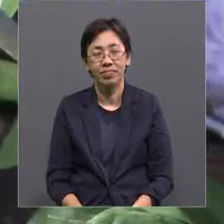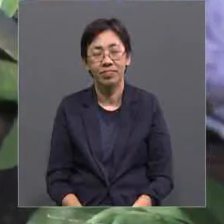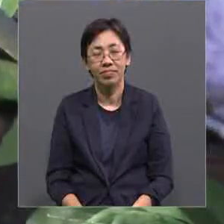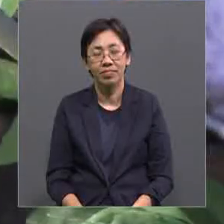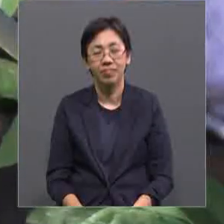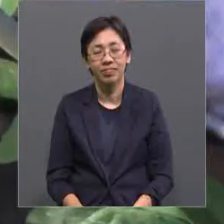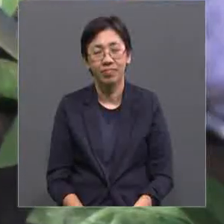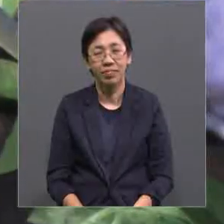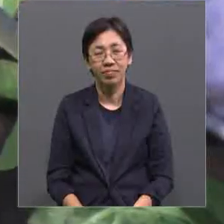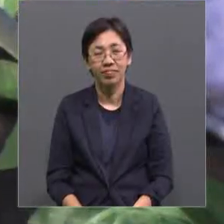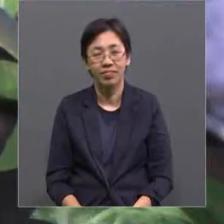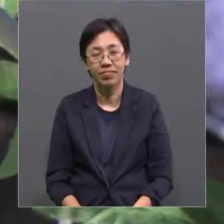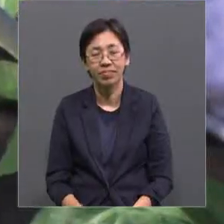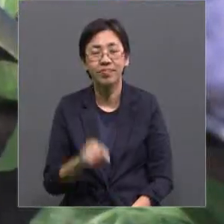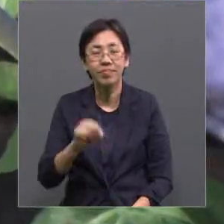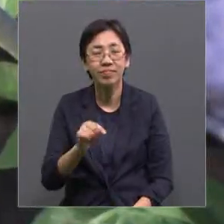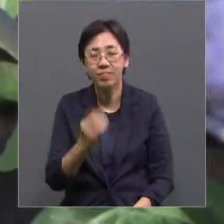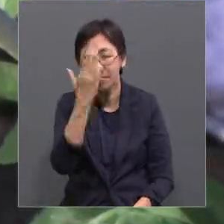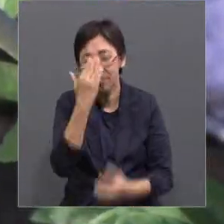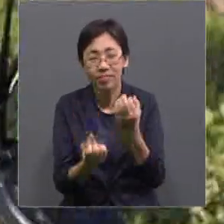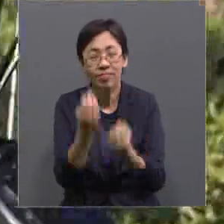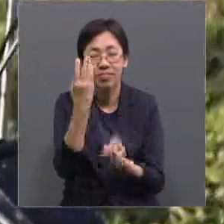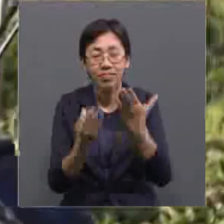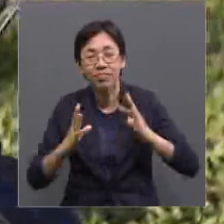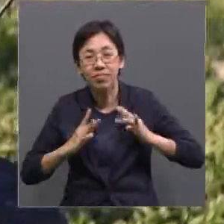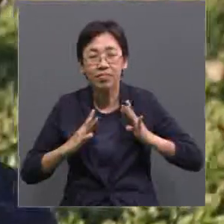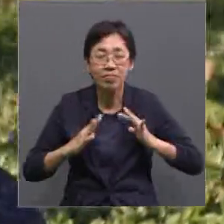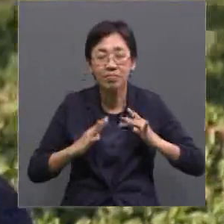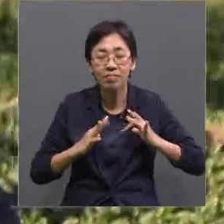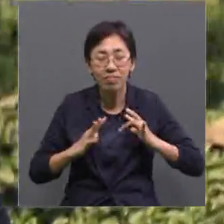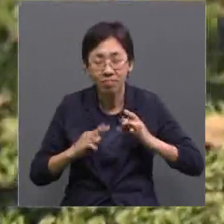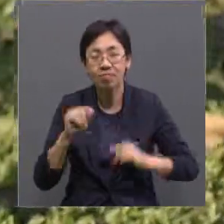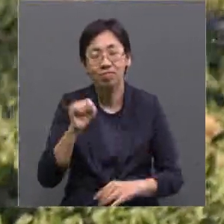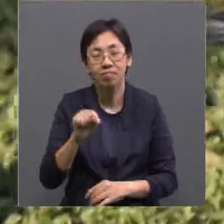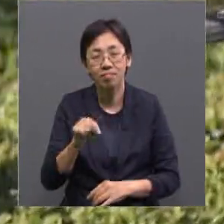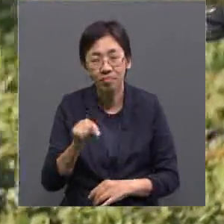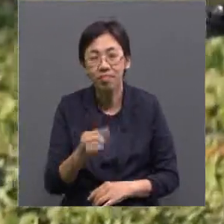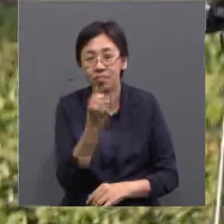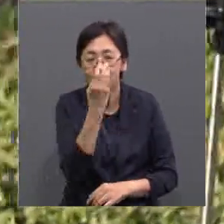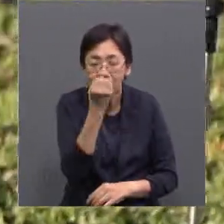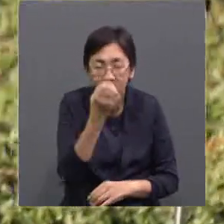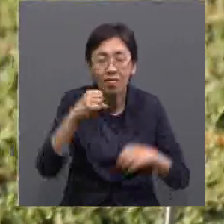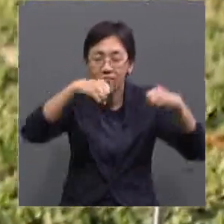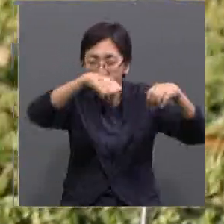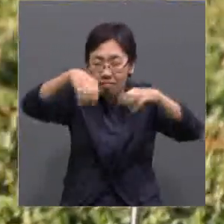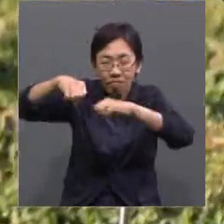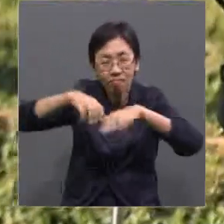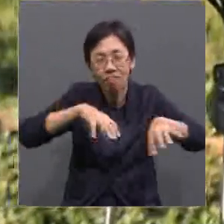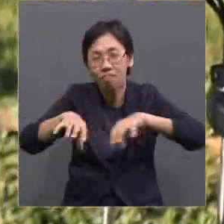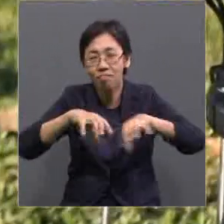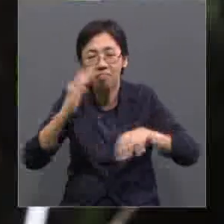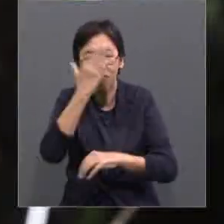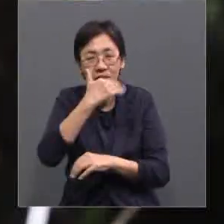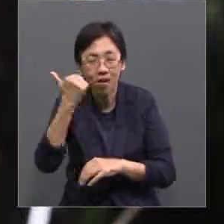บริเวณสวนถนนสุภสารรังสรรค์หน้าสวนหย่อมสุภสารรังสรรค์ธงเสียเสี่ยงตึงนะคะก็ได้ประดับไฟโดยรอบอย่างตระการตาค่ะเ